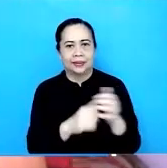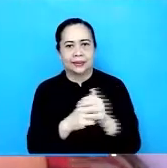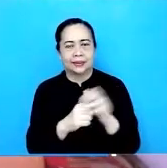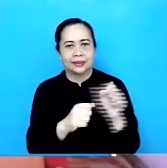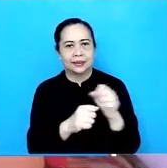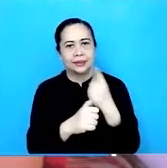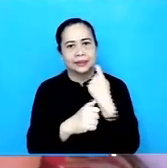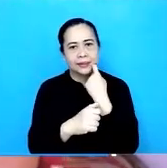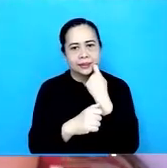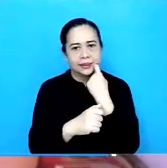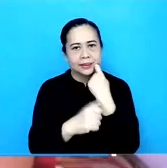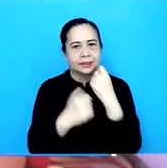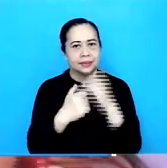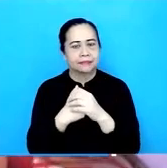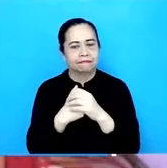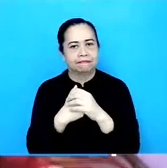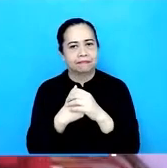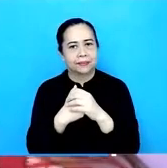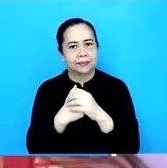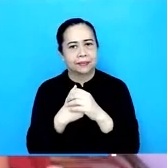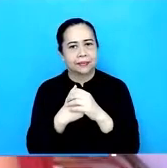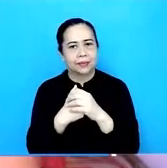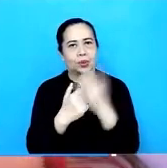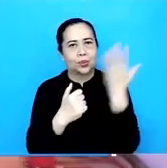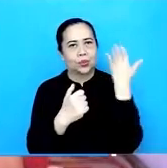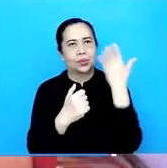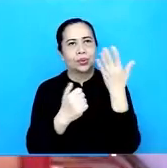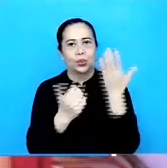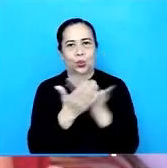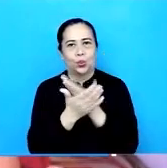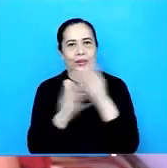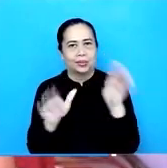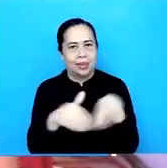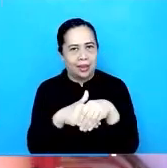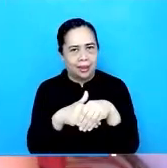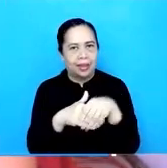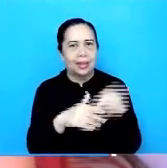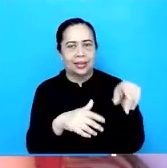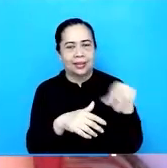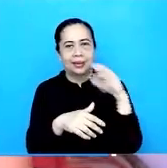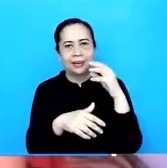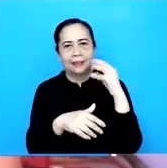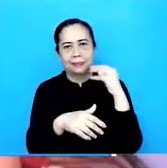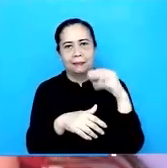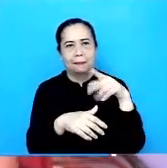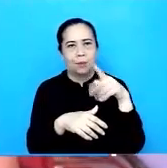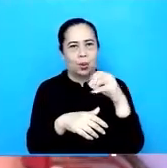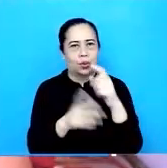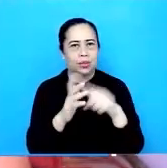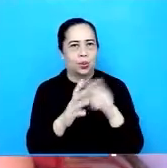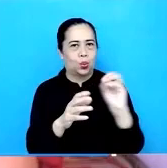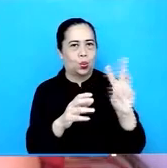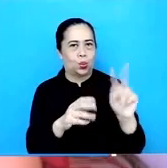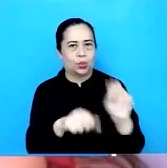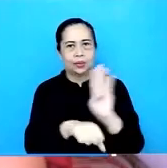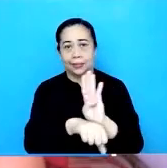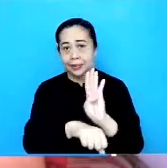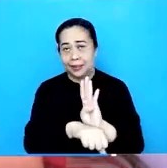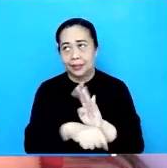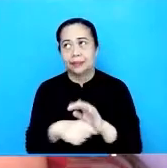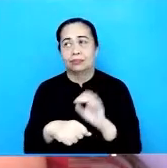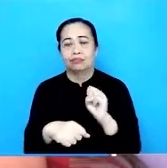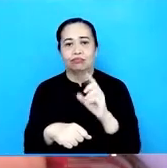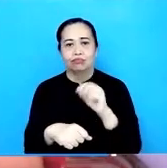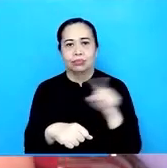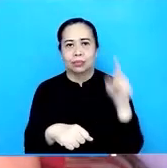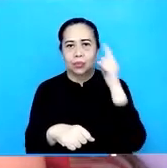recently, bagong kasal lang siya noon, yun. Bagong kasal siya, so she had to start her own business. So, ang